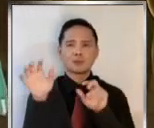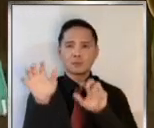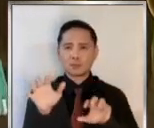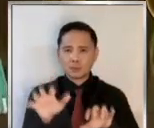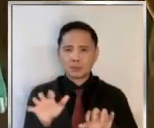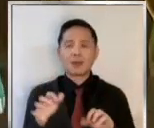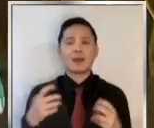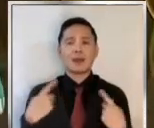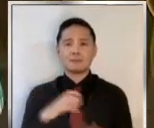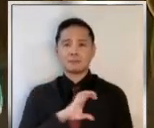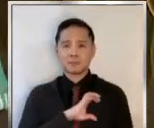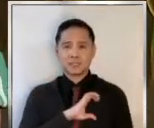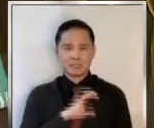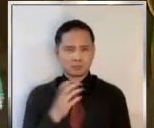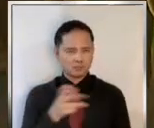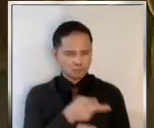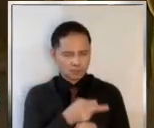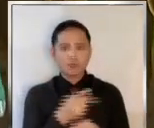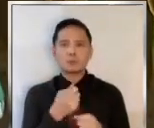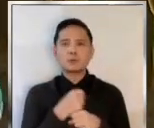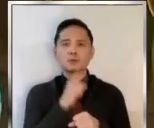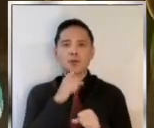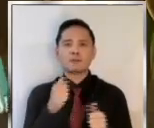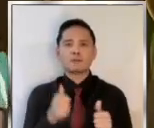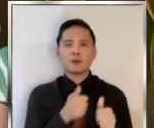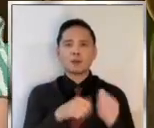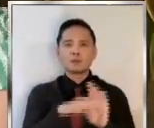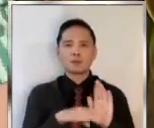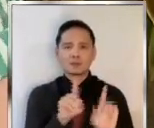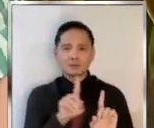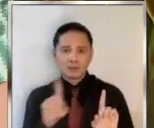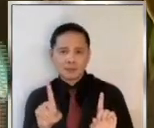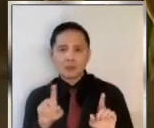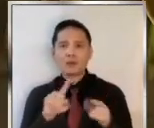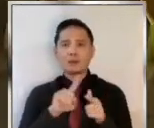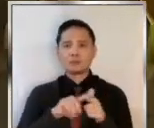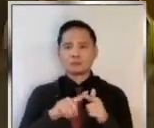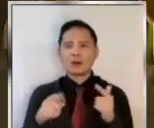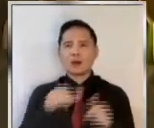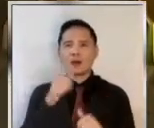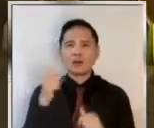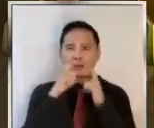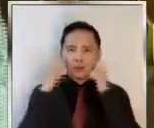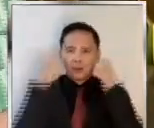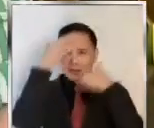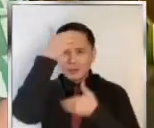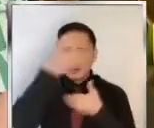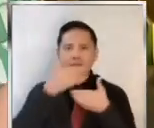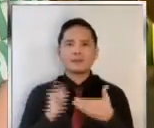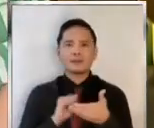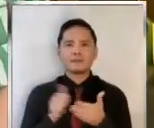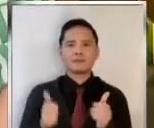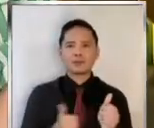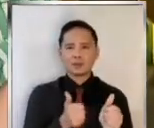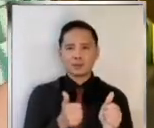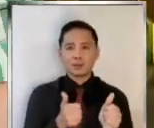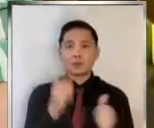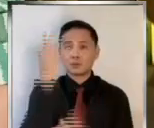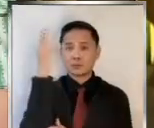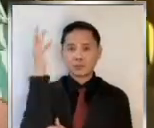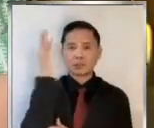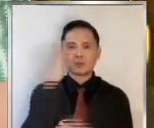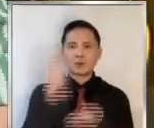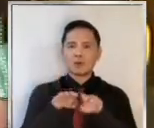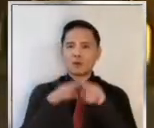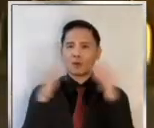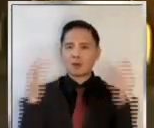physical distancing at paniniguro na nasusunod ang mga health protocols. Ito namang Christmas tree na ito ay bukas gabi-gabi hanggang alas